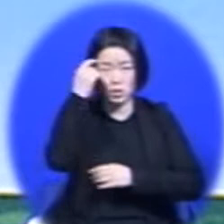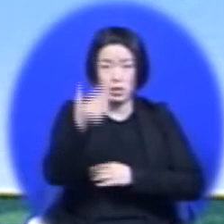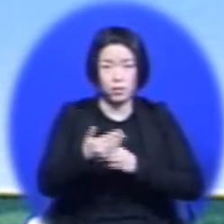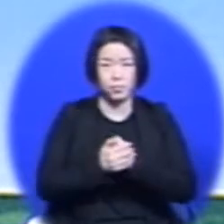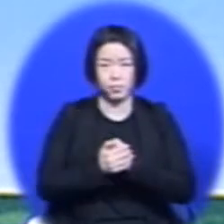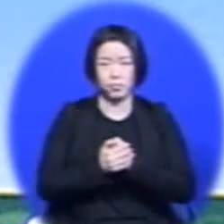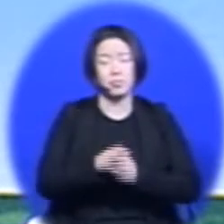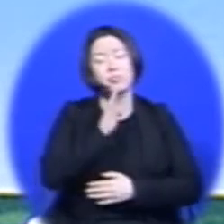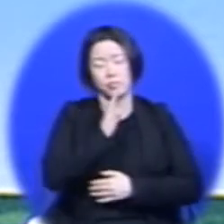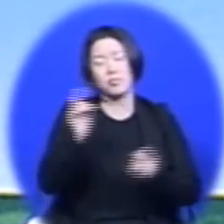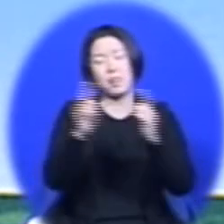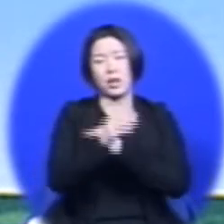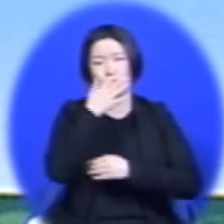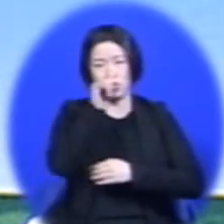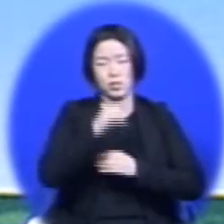변합니다.